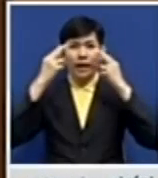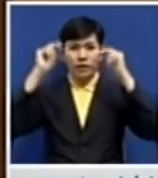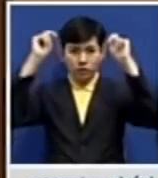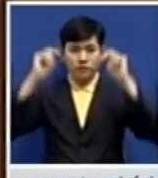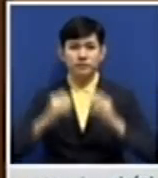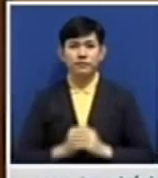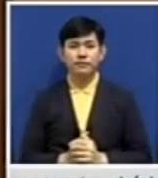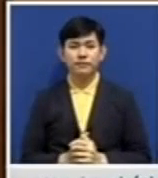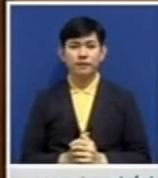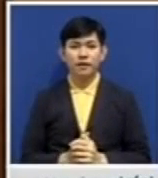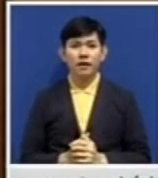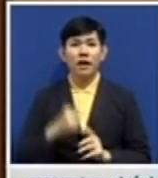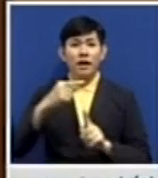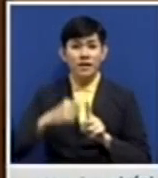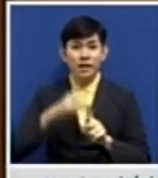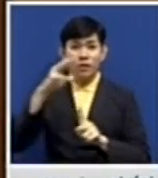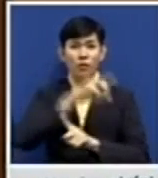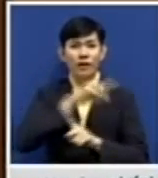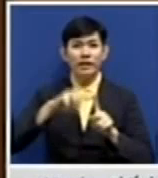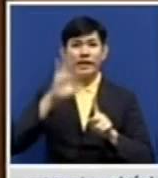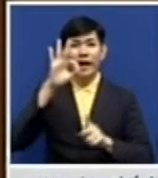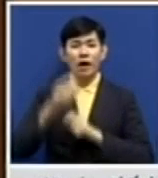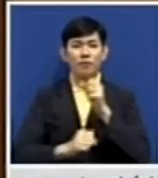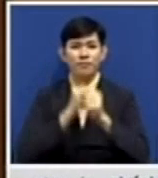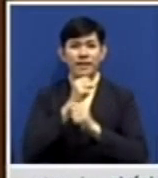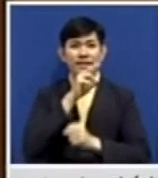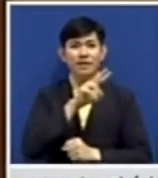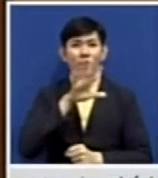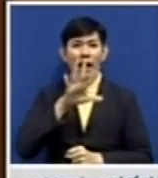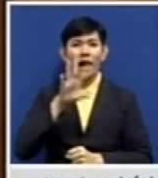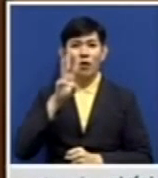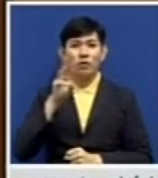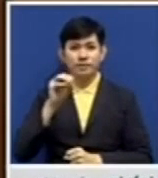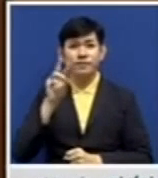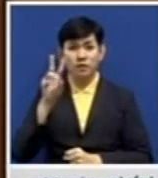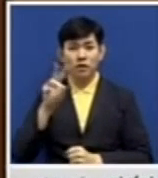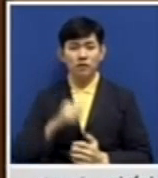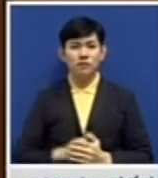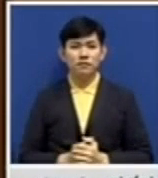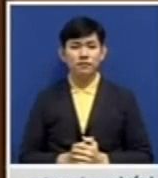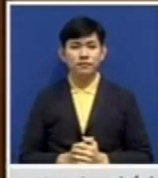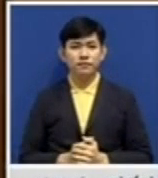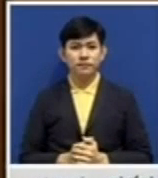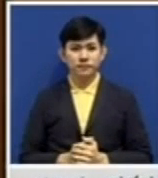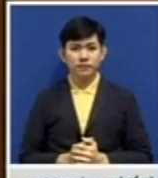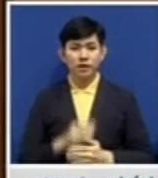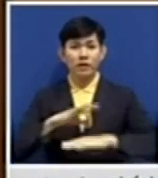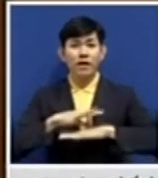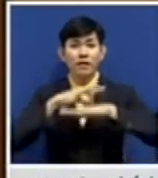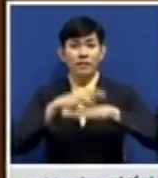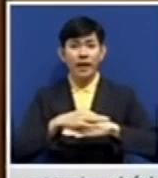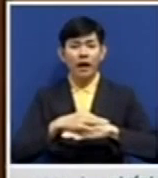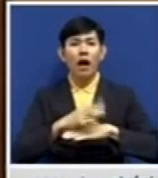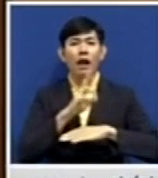ตรีเมื่อวันที่9มิถุนายนพุทธศักราช2562และแต่งตั้งรัฐมนต